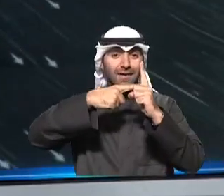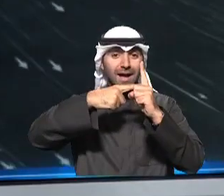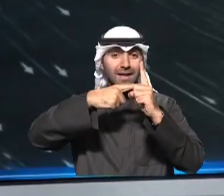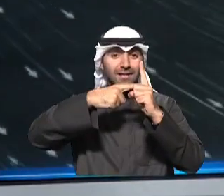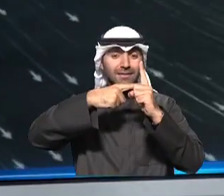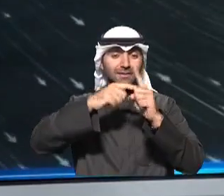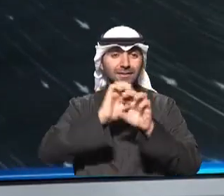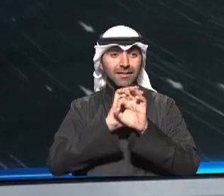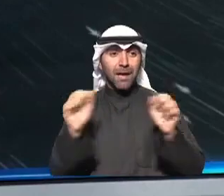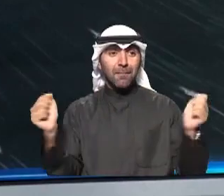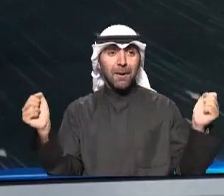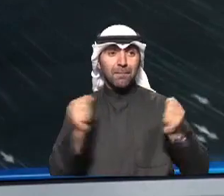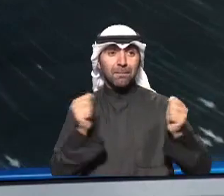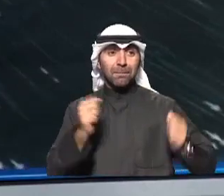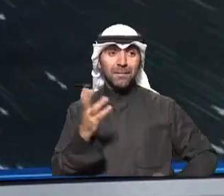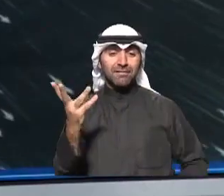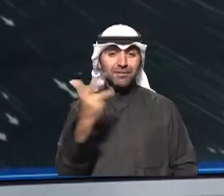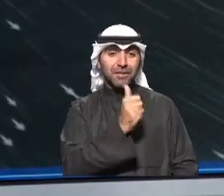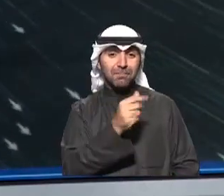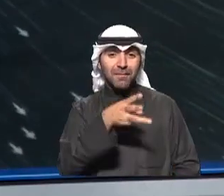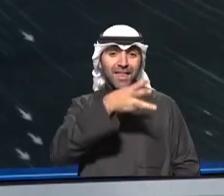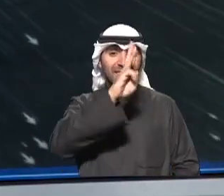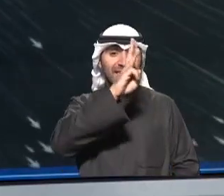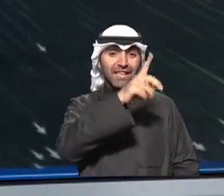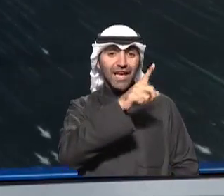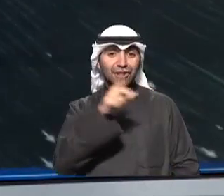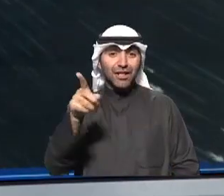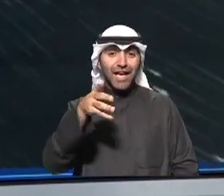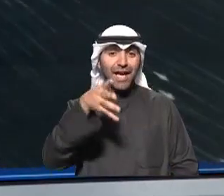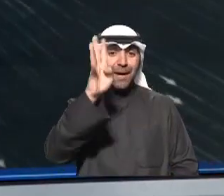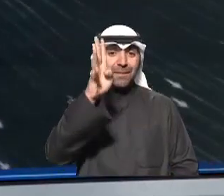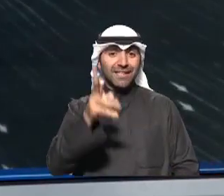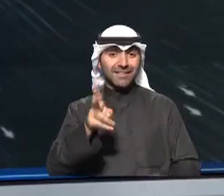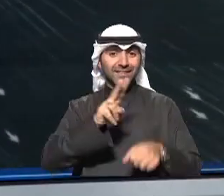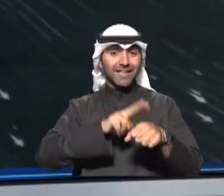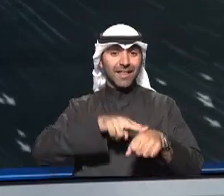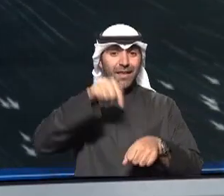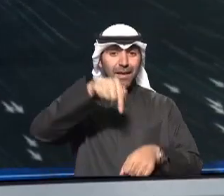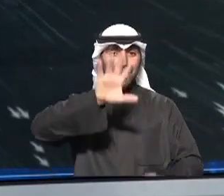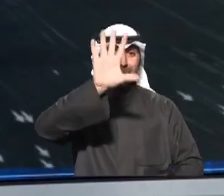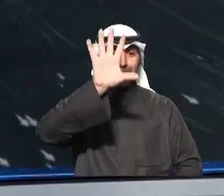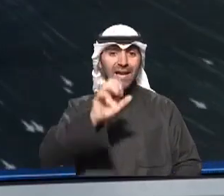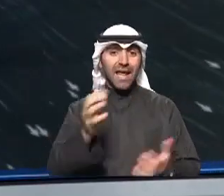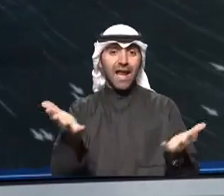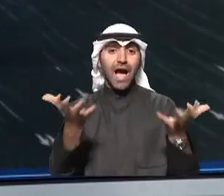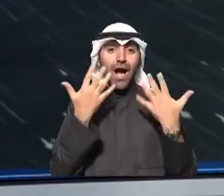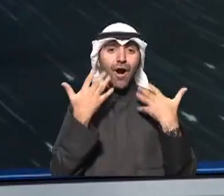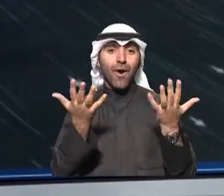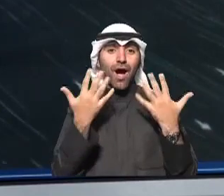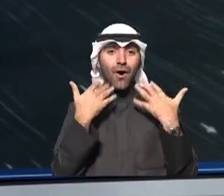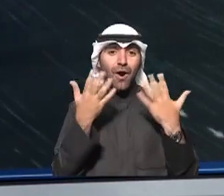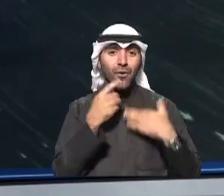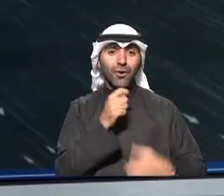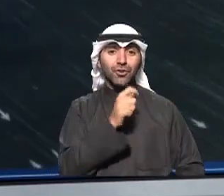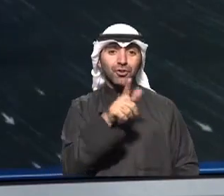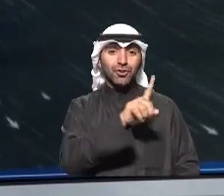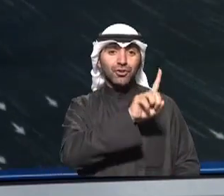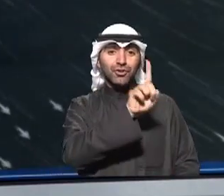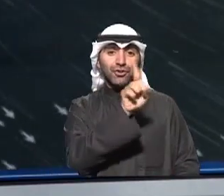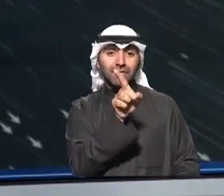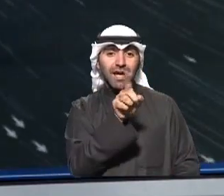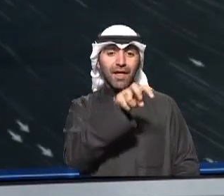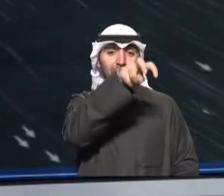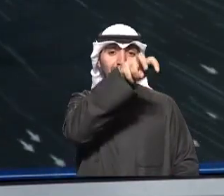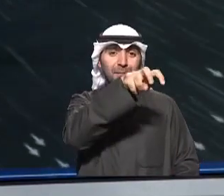إلى 28 كيلومتر بالساعة، وفرص لتشكل الضباب خاصة في الساعات المتأخرة من الليل والساعات الأولى من صباح الغد.